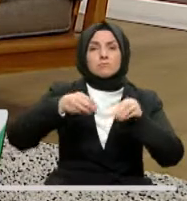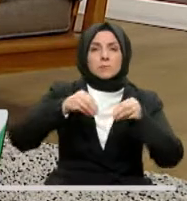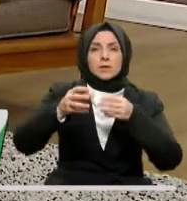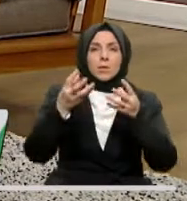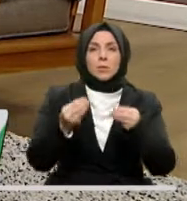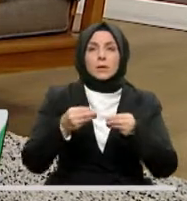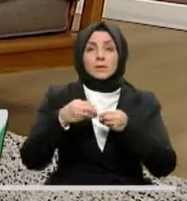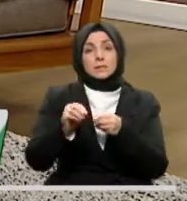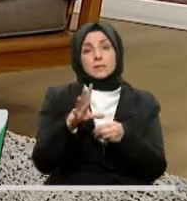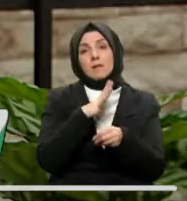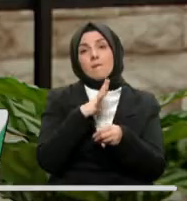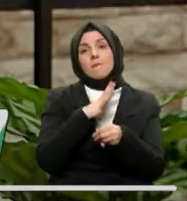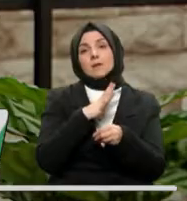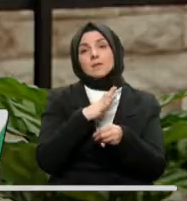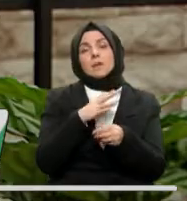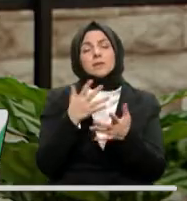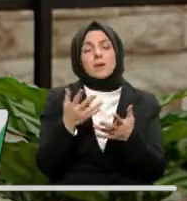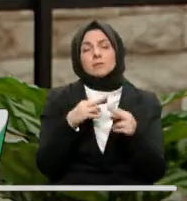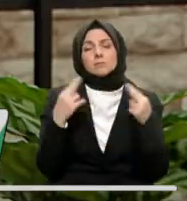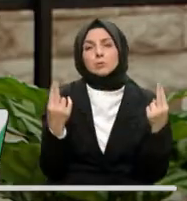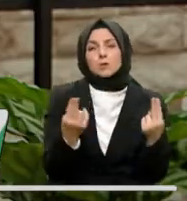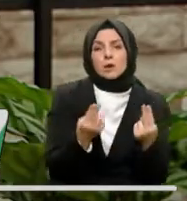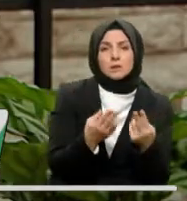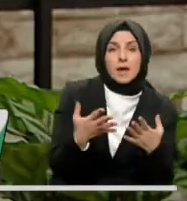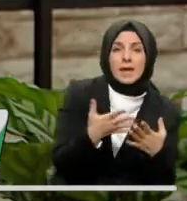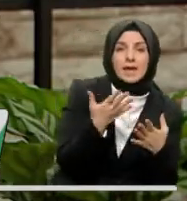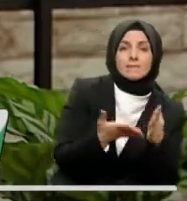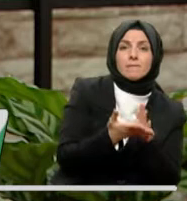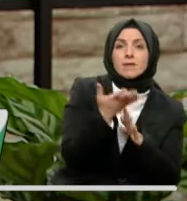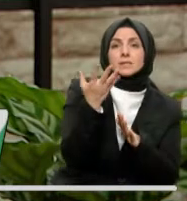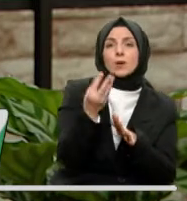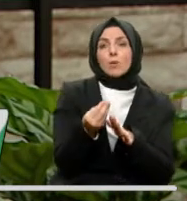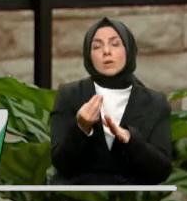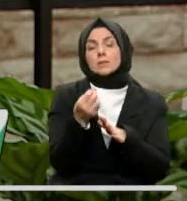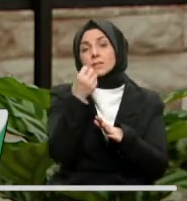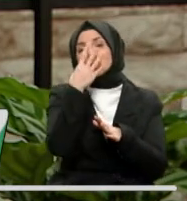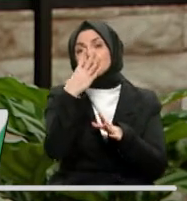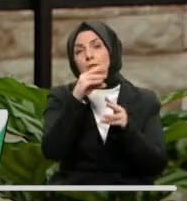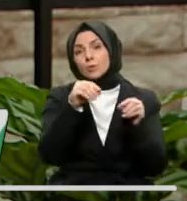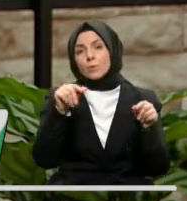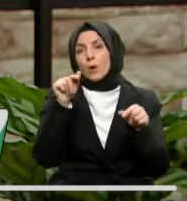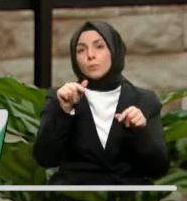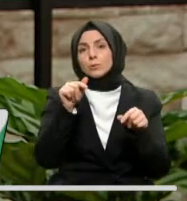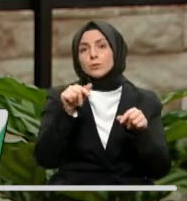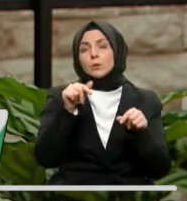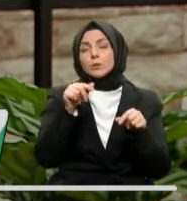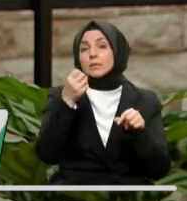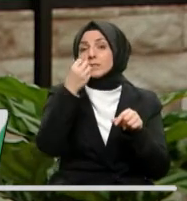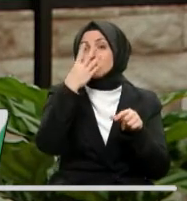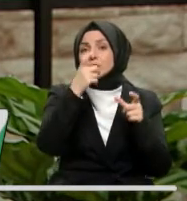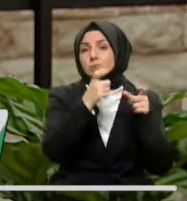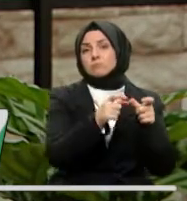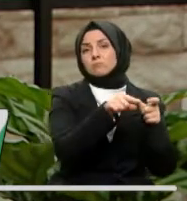torf ya şu gördüklerimiz Thor dünyada en yaygın kullanılan Çiçek toprağı bu Nazlı çiçekçilerin alabilirsiniz orkideler için çam kabuğu